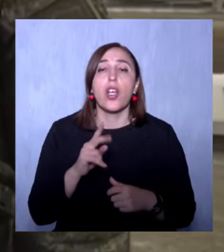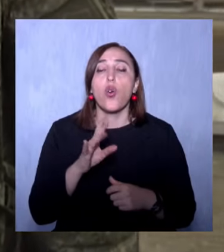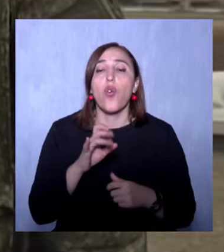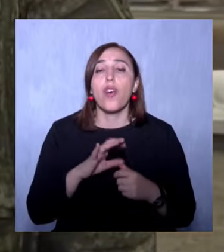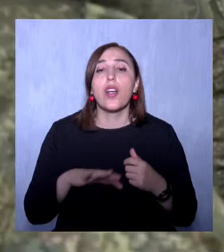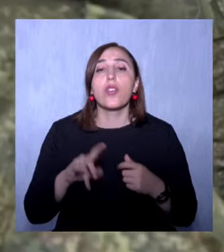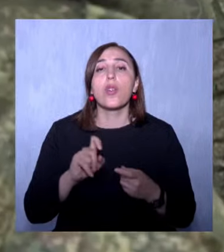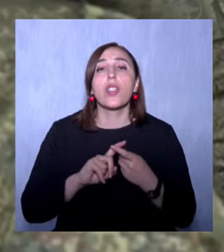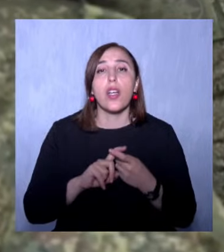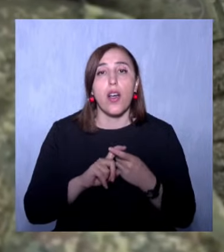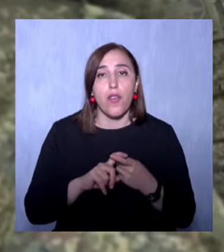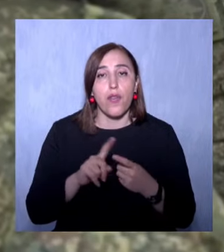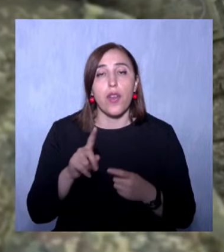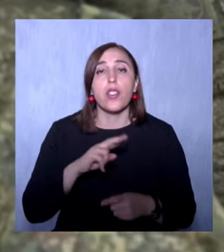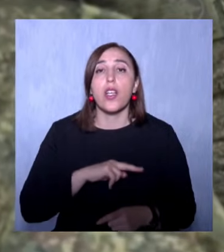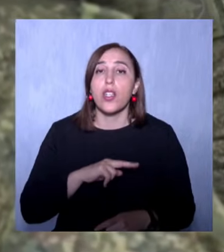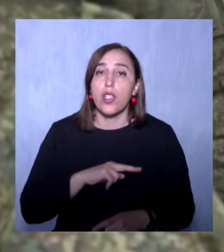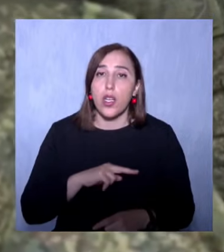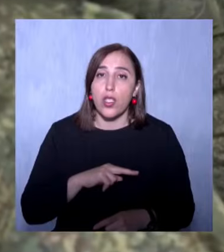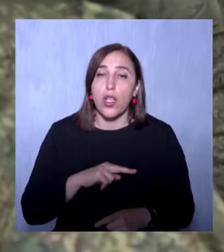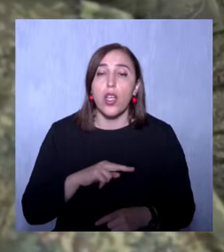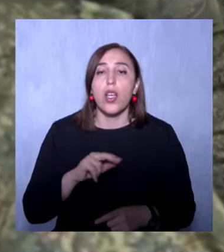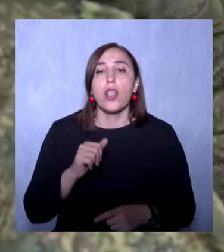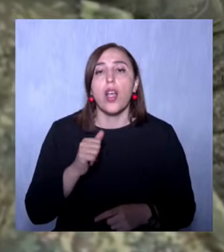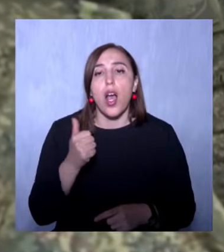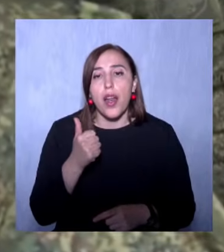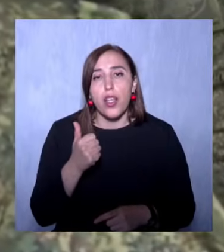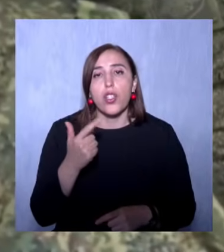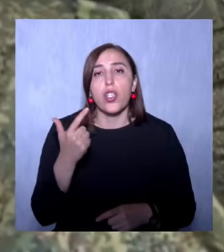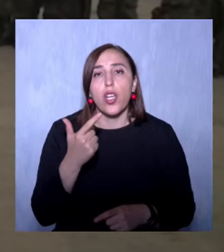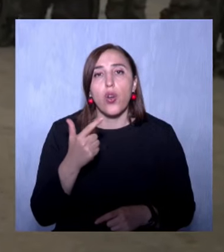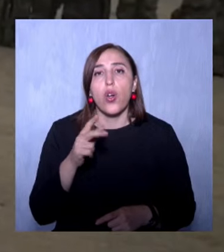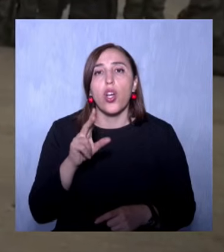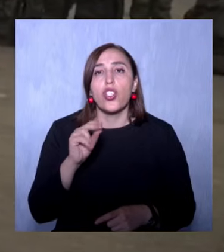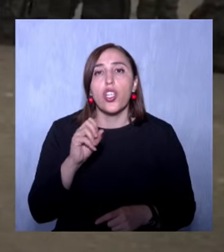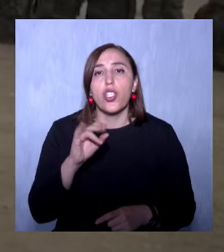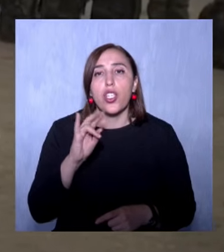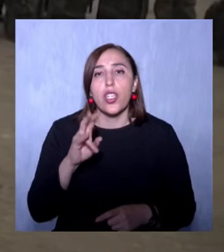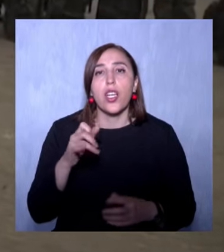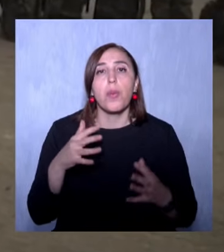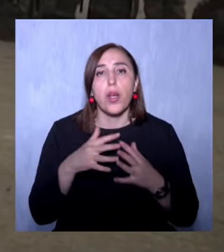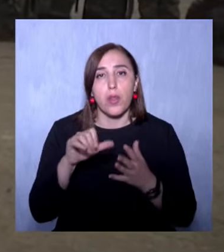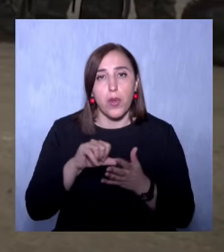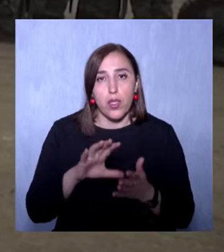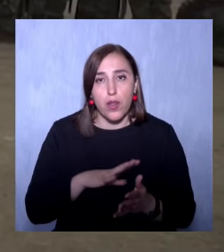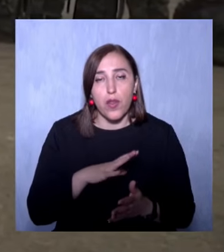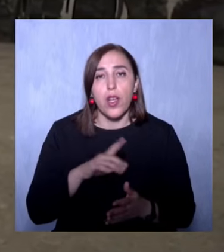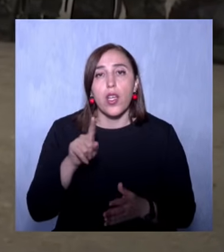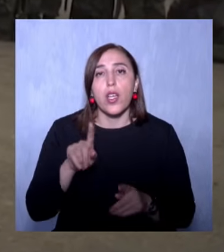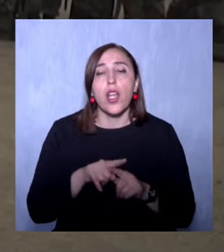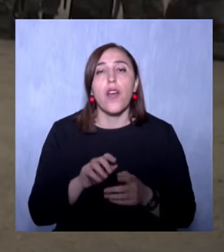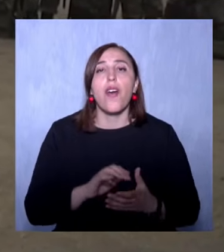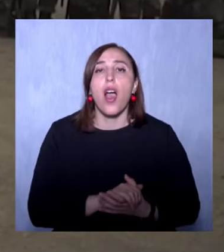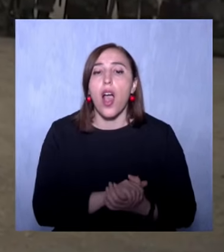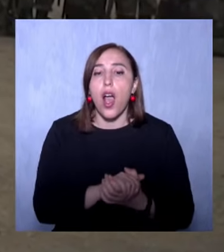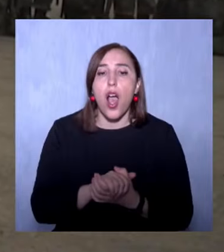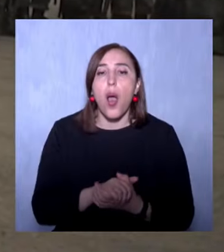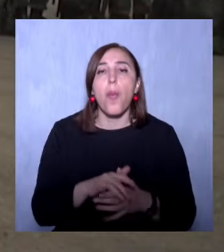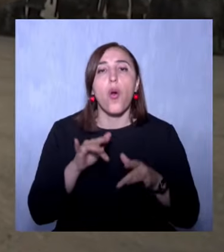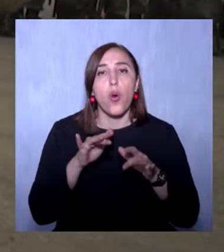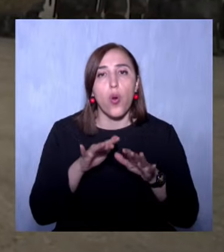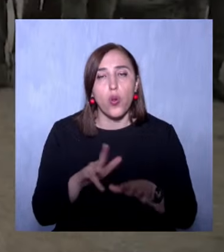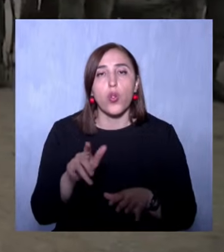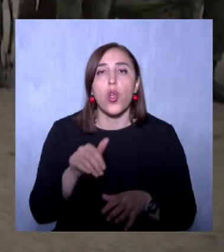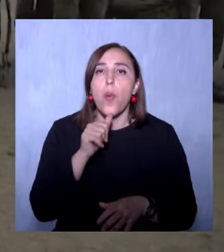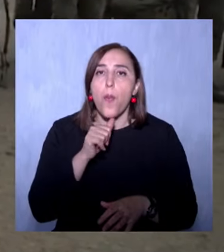Անաշկինը մասնակցել է թե առաջին, եւ թե երկրորդ չեչենական պատերազմներին։ Մարտականից բացի անաշկինը նաև խաղապահ գործողությունների